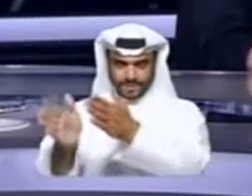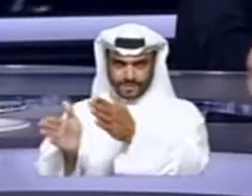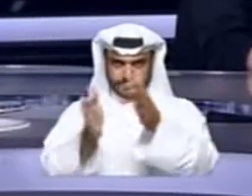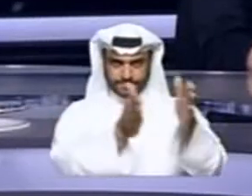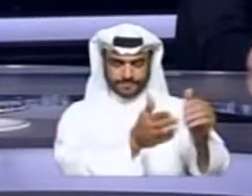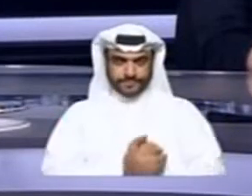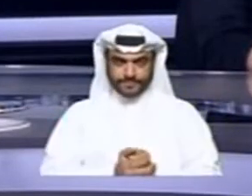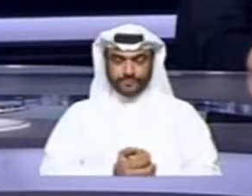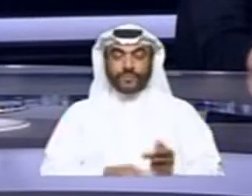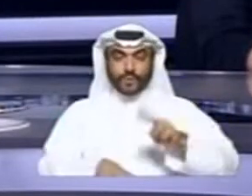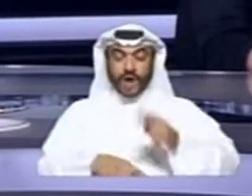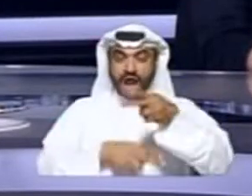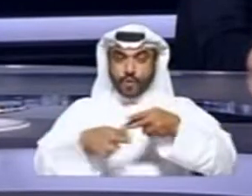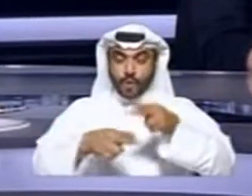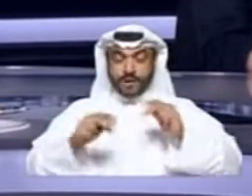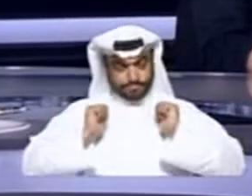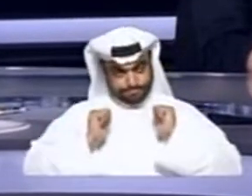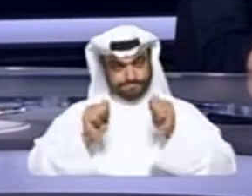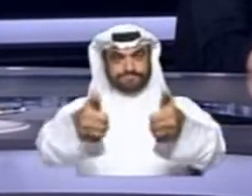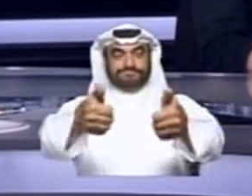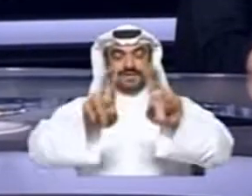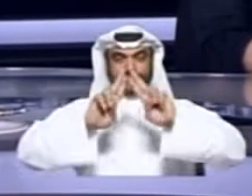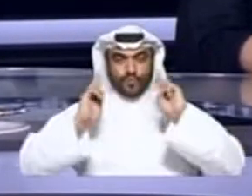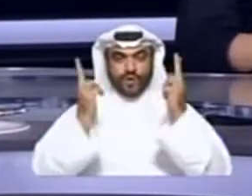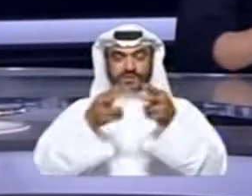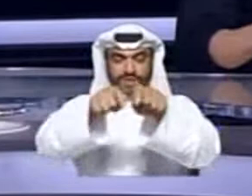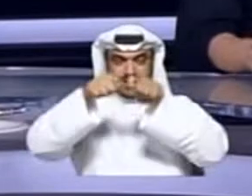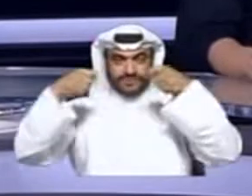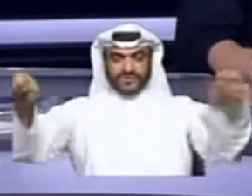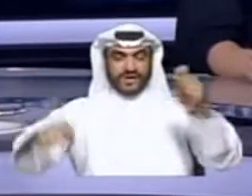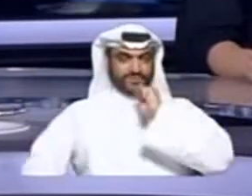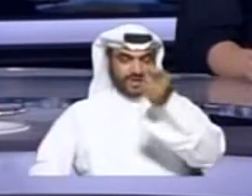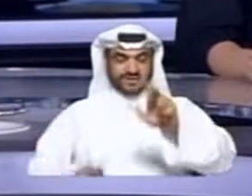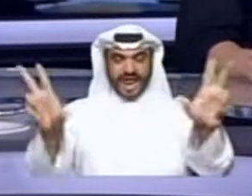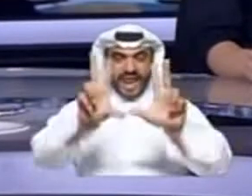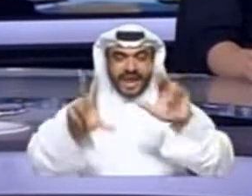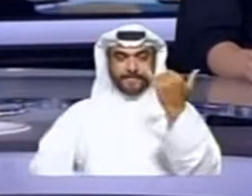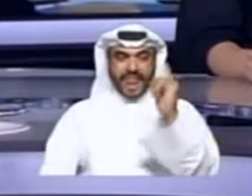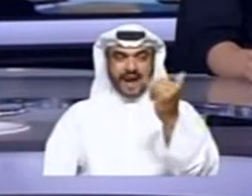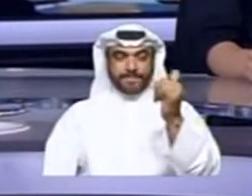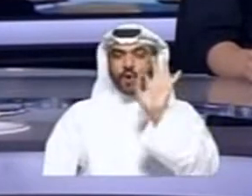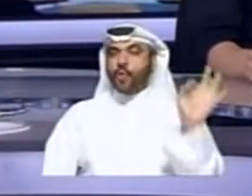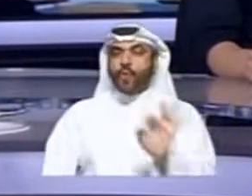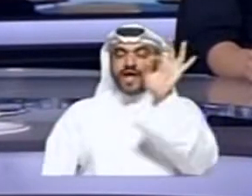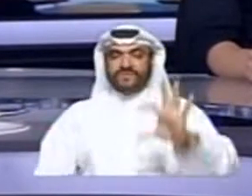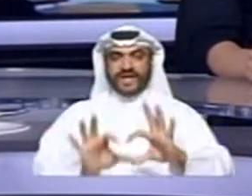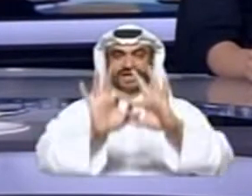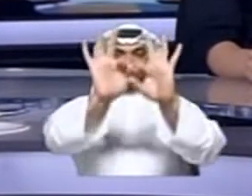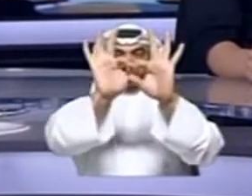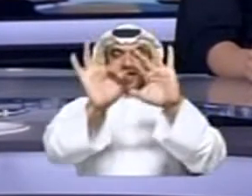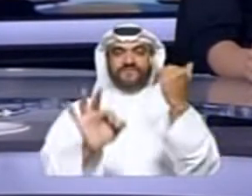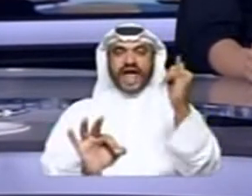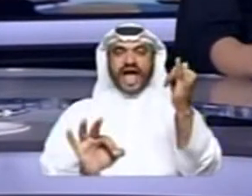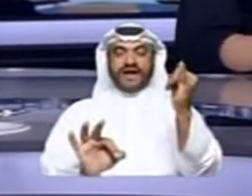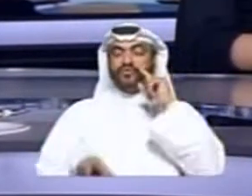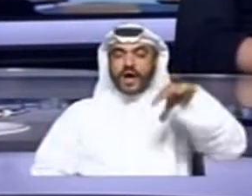بمشاركة فاعلة كويتية. انطلقت فعاليات ملتقى الإعلام العربي في دورته السادسة في مقر جامعة الدول العربية في القاهرة، وجاء